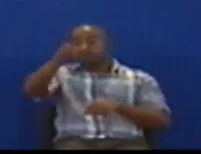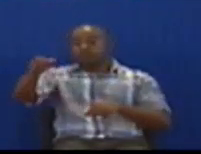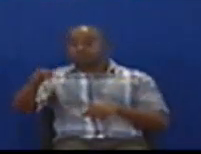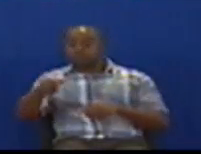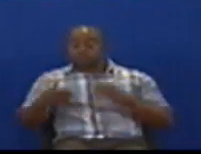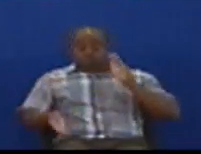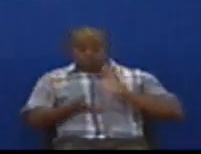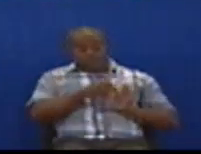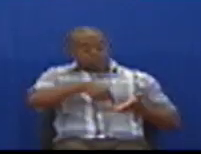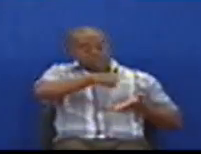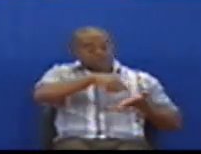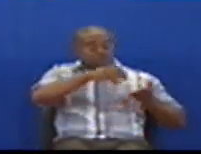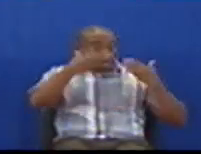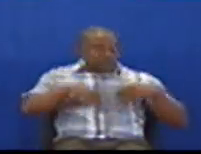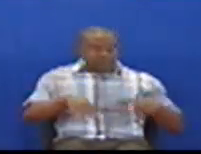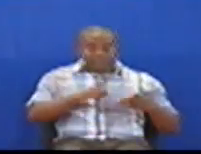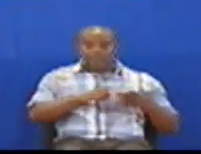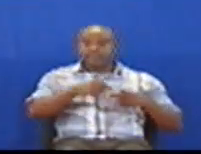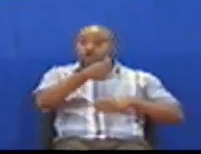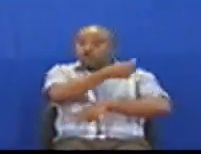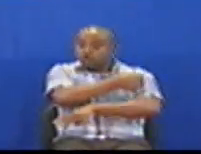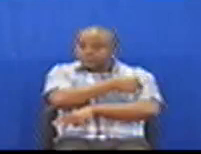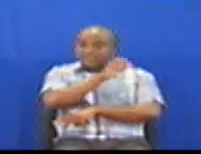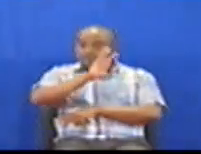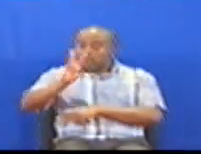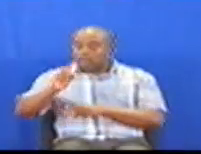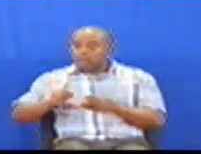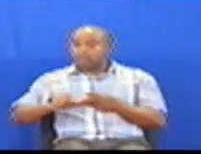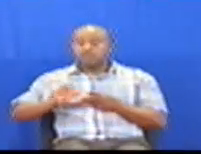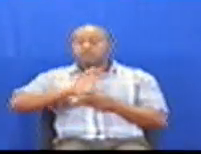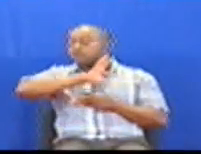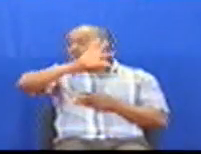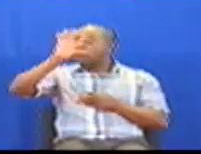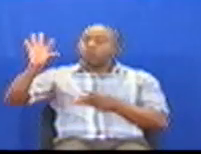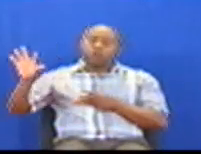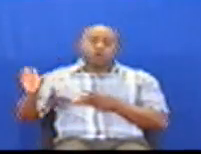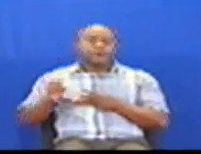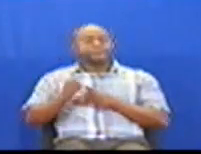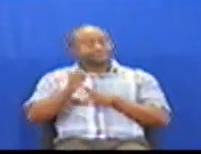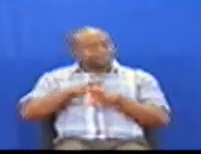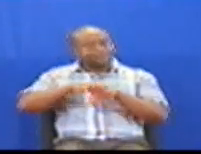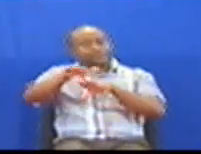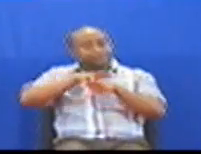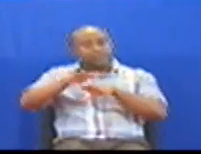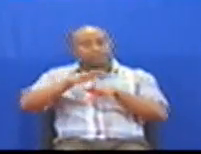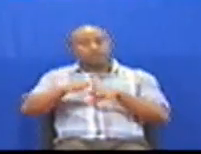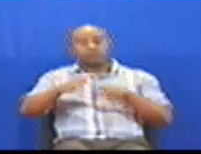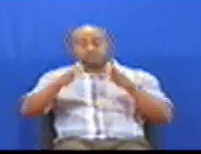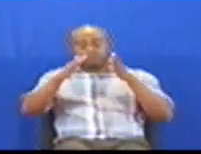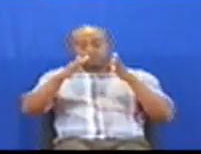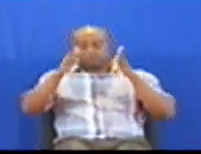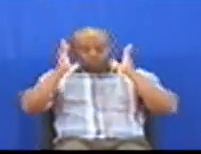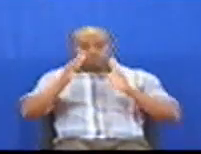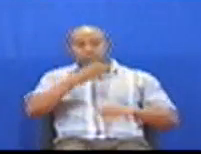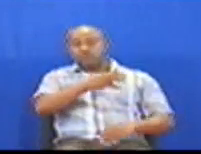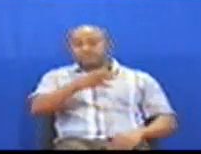vituo vya afya, hospitali za wilaya, yote yameonyeshwa hapa. Lakini Mheshimiwa Naibu Spika, mimi